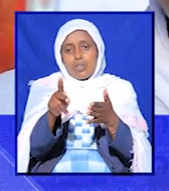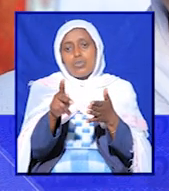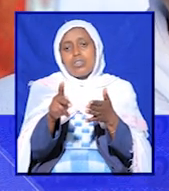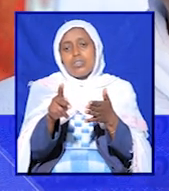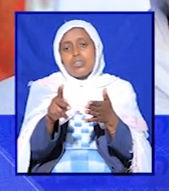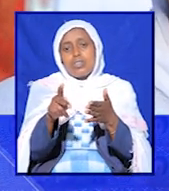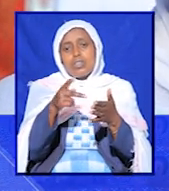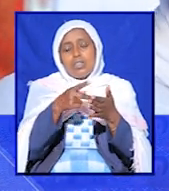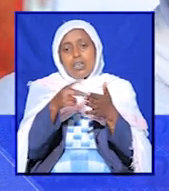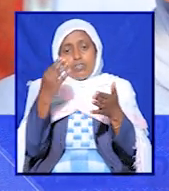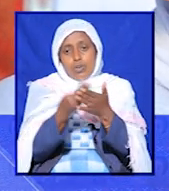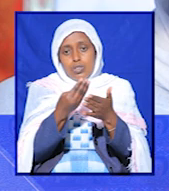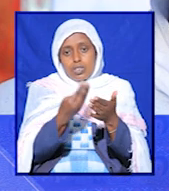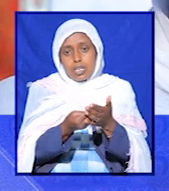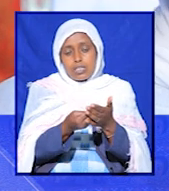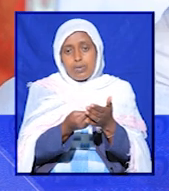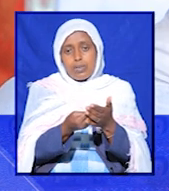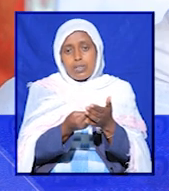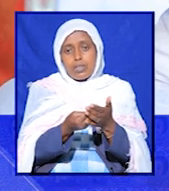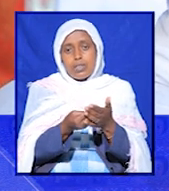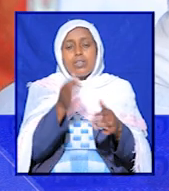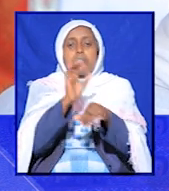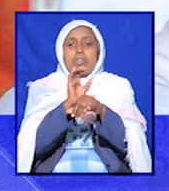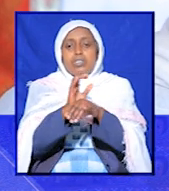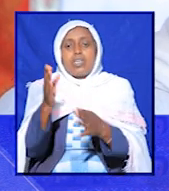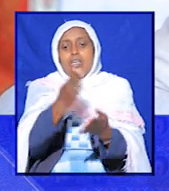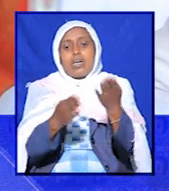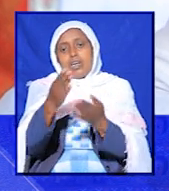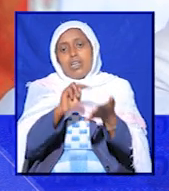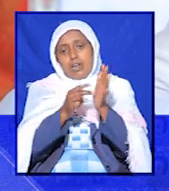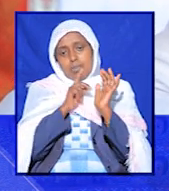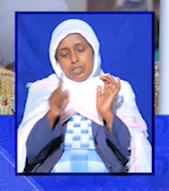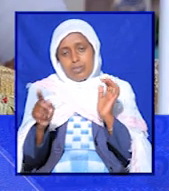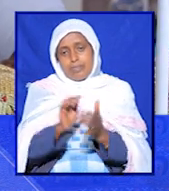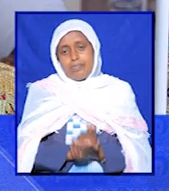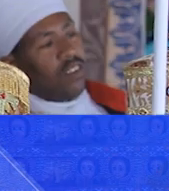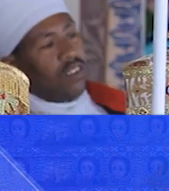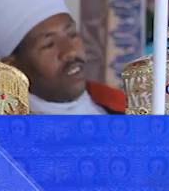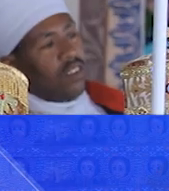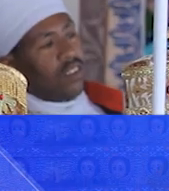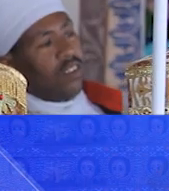የከፈሉትም እንትን የከፈሉትም ገንዘብ ቤተክርስቲያንን ያገለግላል ማለት ነው።